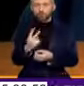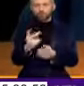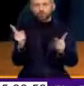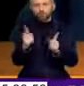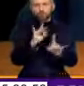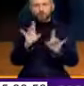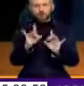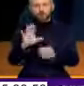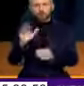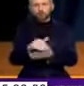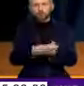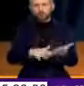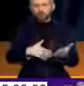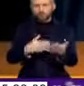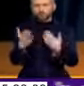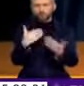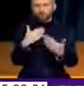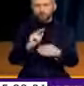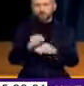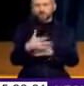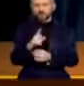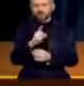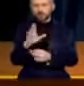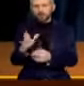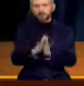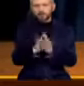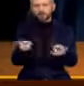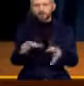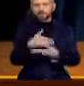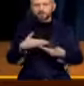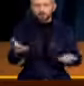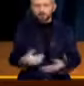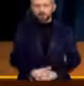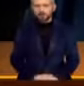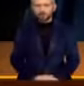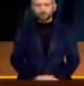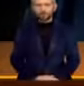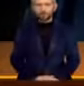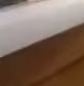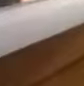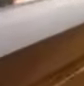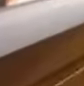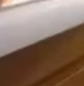невеличку рекламу, а продовжимо наше спілкування вже за кілька хвилин. Тож, будь ласка, залишайтеся з нами і не перемикайте.